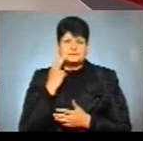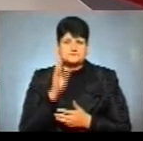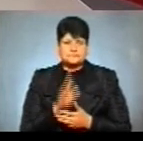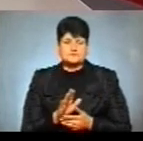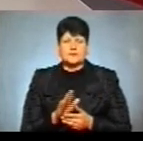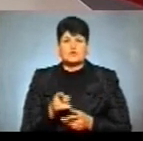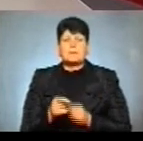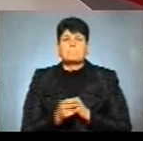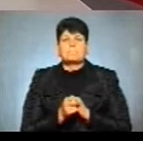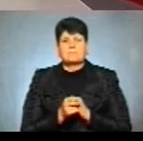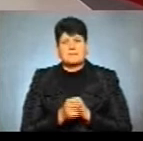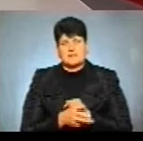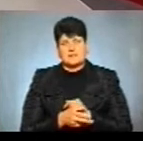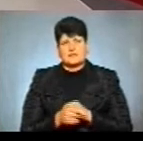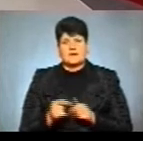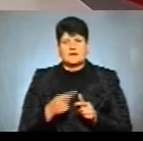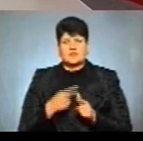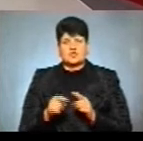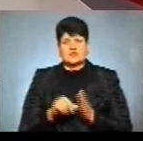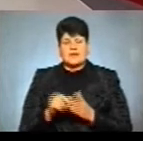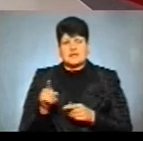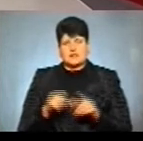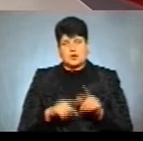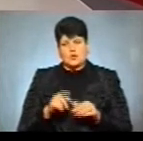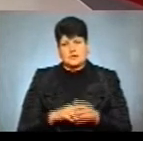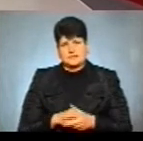значно бідніші, ніж члени їхніх родин.